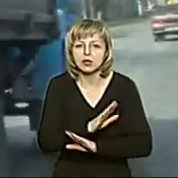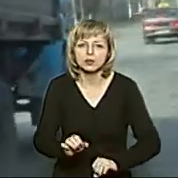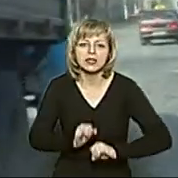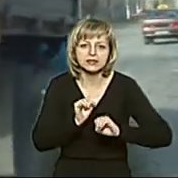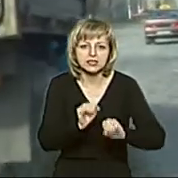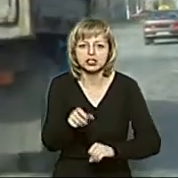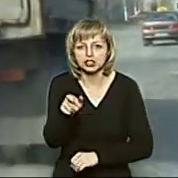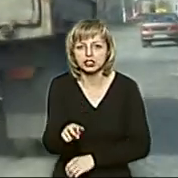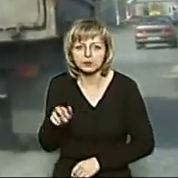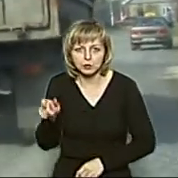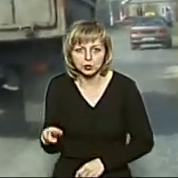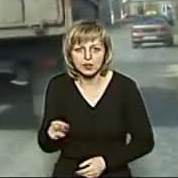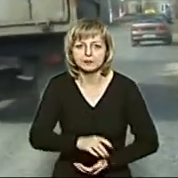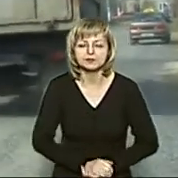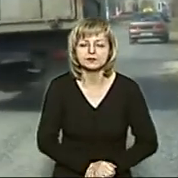АТО.